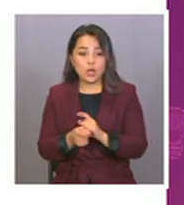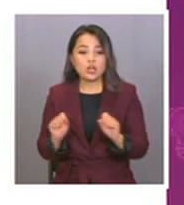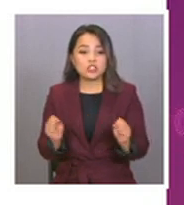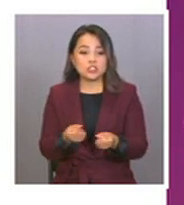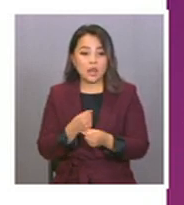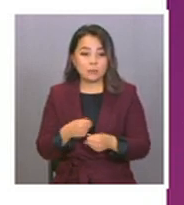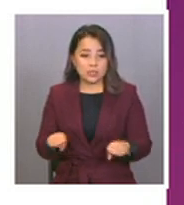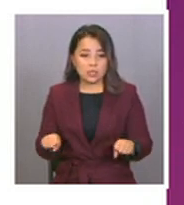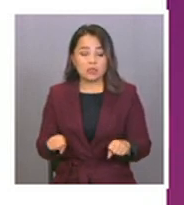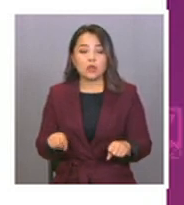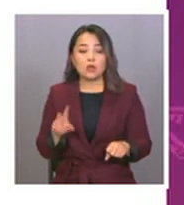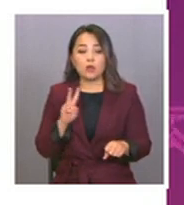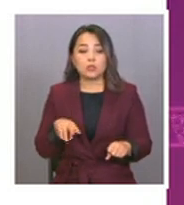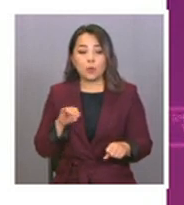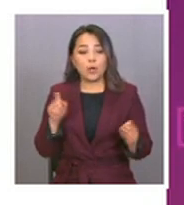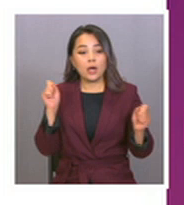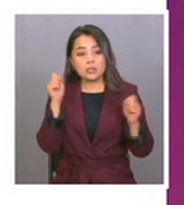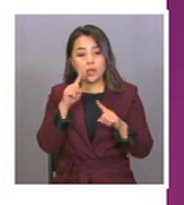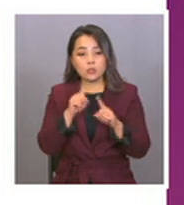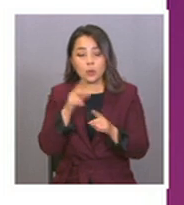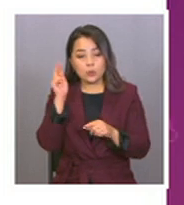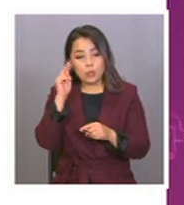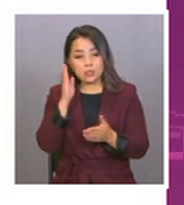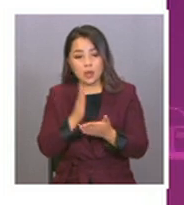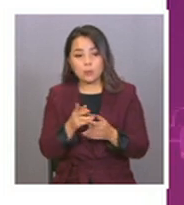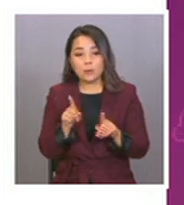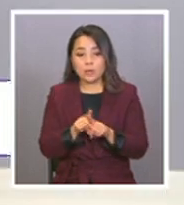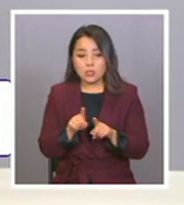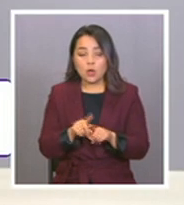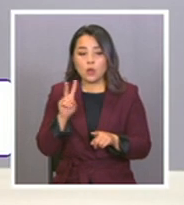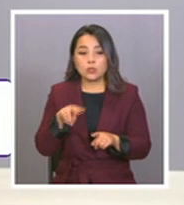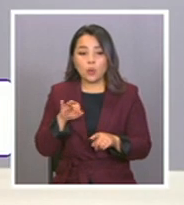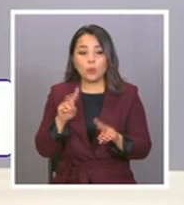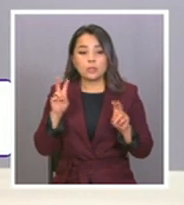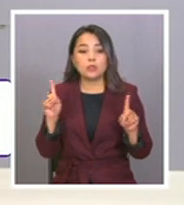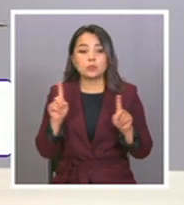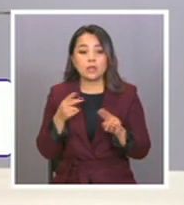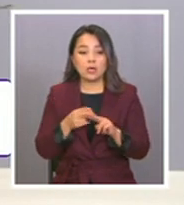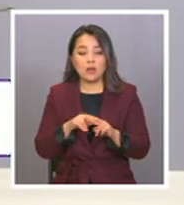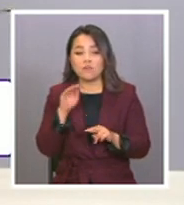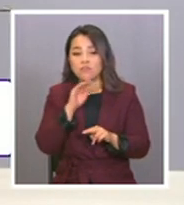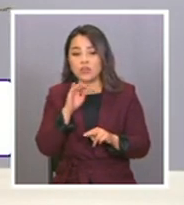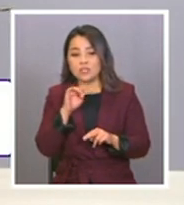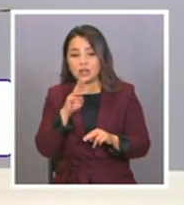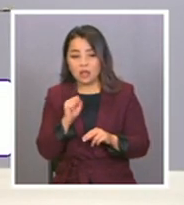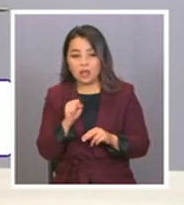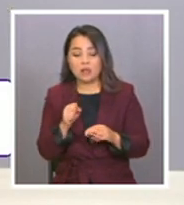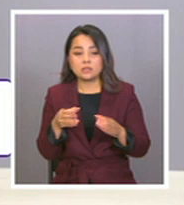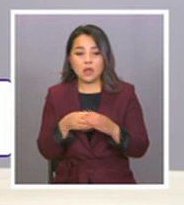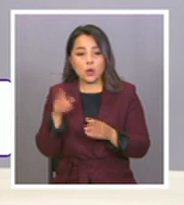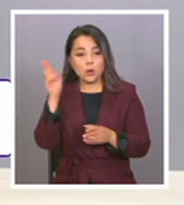және үдеуді анықтауды үйрендік. Сонымен қатар үдеу деп аталатын физикалық шамамен